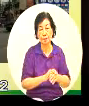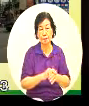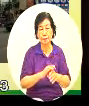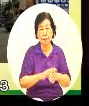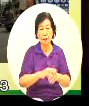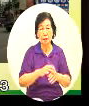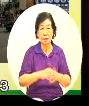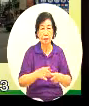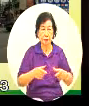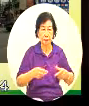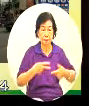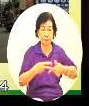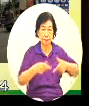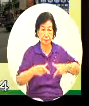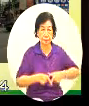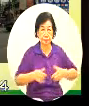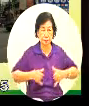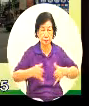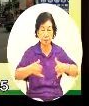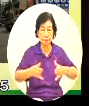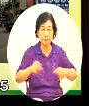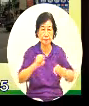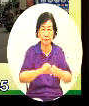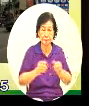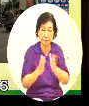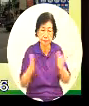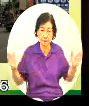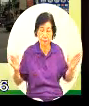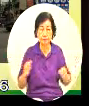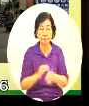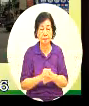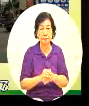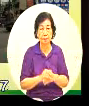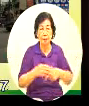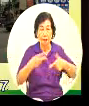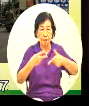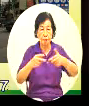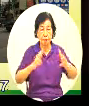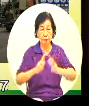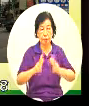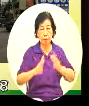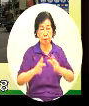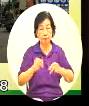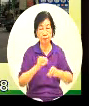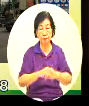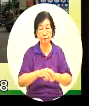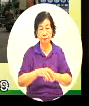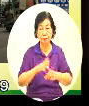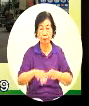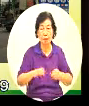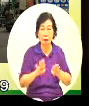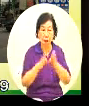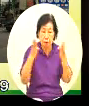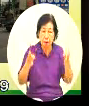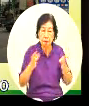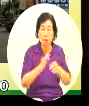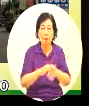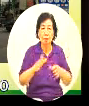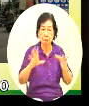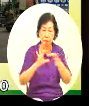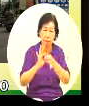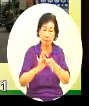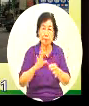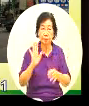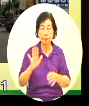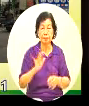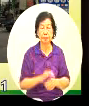吼，甲咱款林务产业园区吼，要开发有连带关系。所以今仔我提出